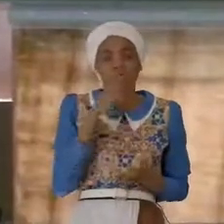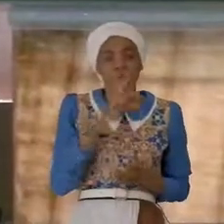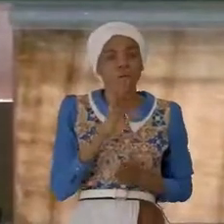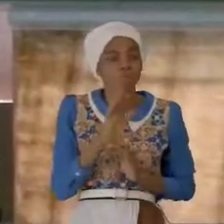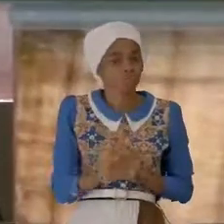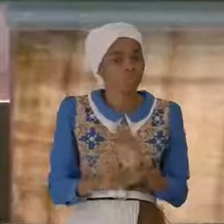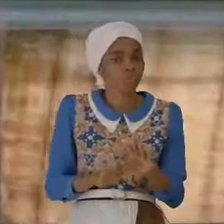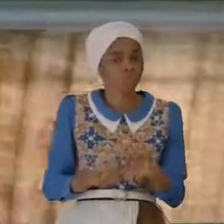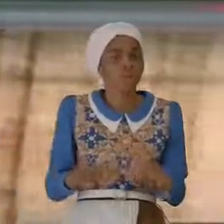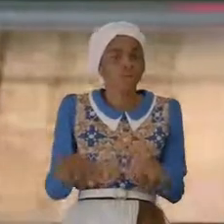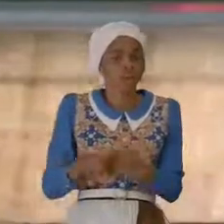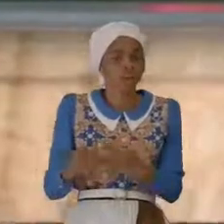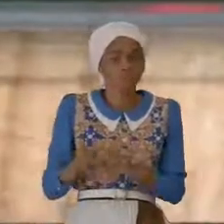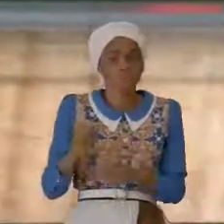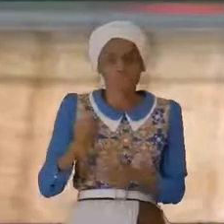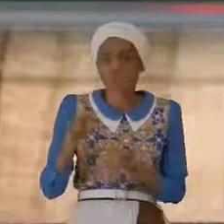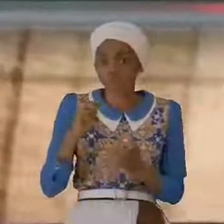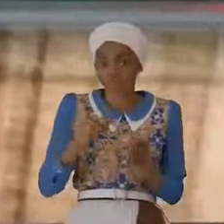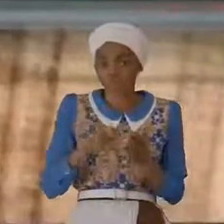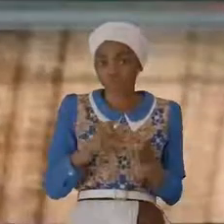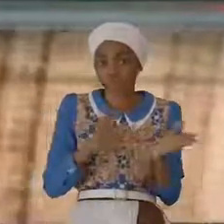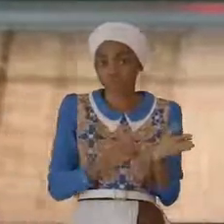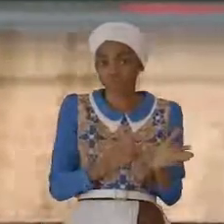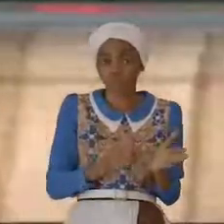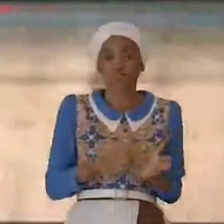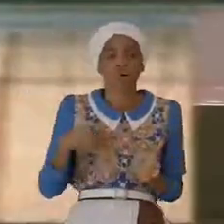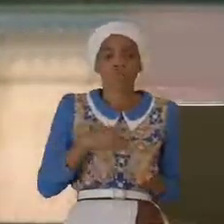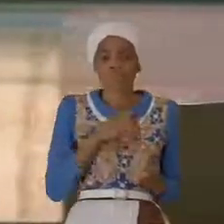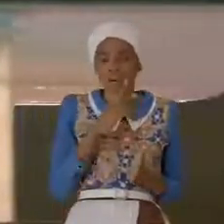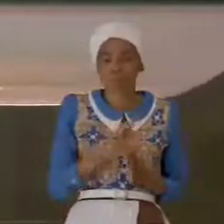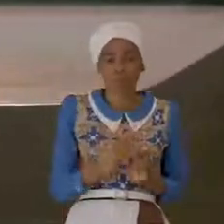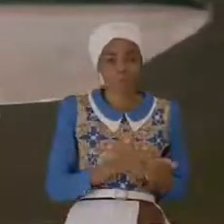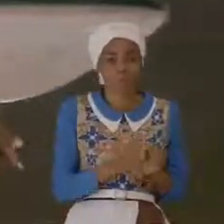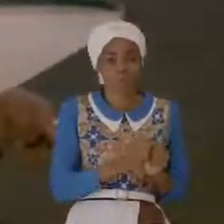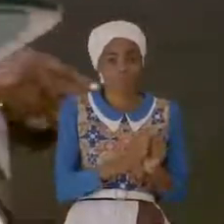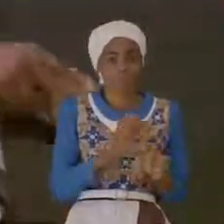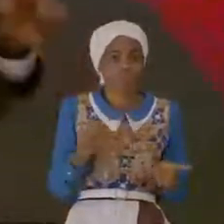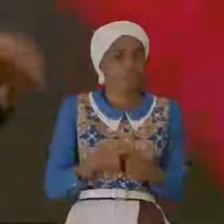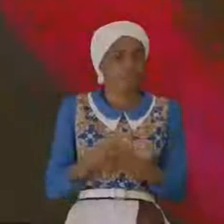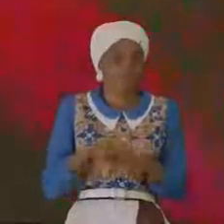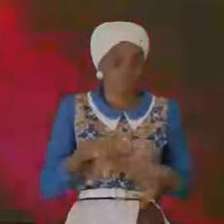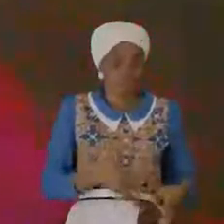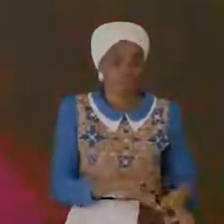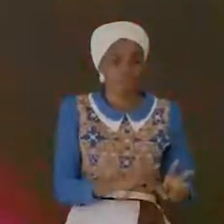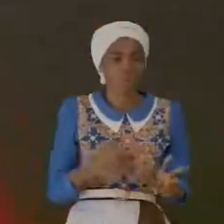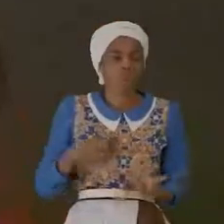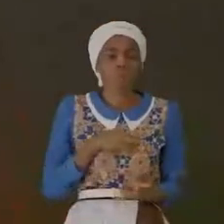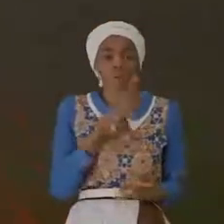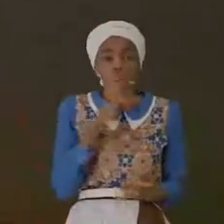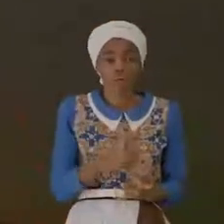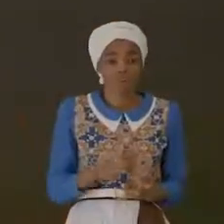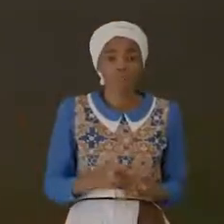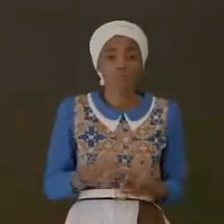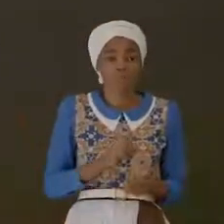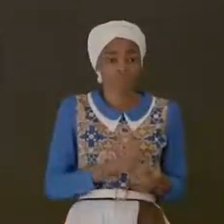courons selon les règles, qu'on doit courir dans sa voie, gardant la voie. Nous devons maintenir notre